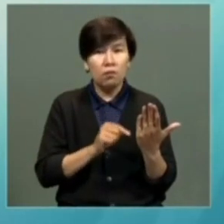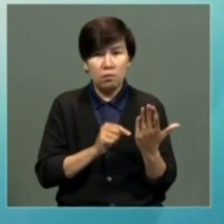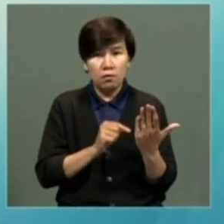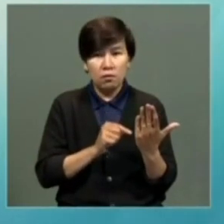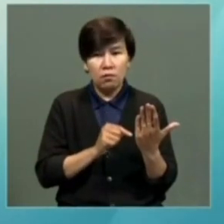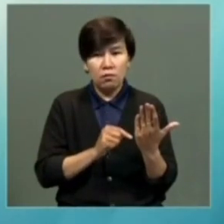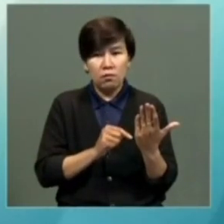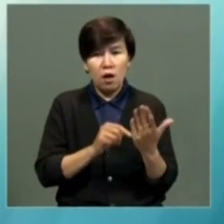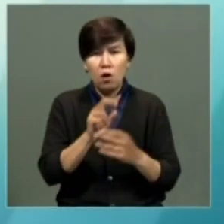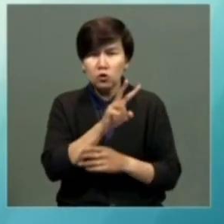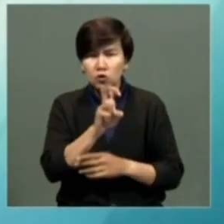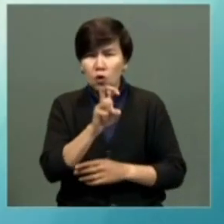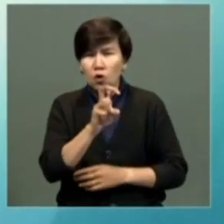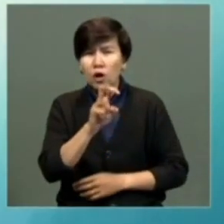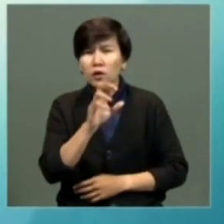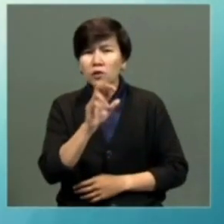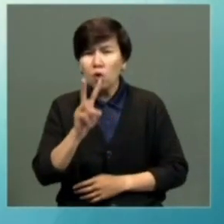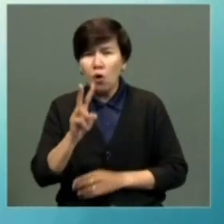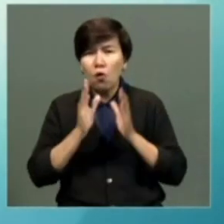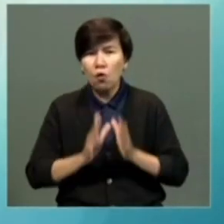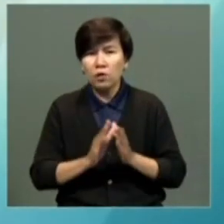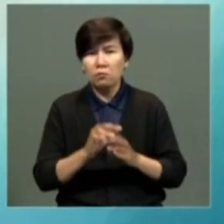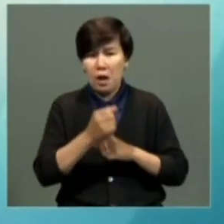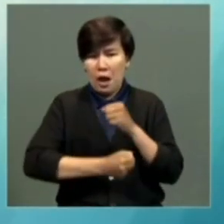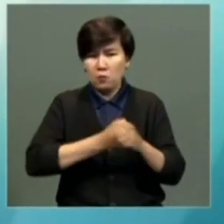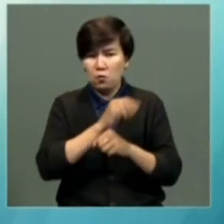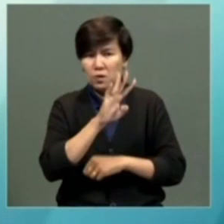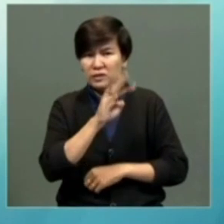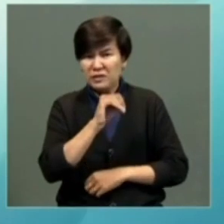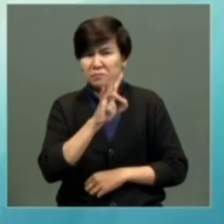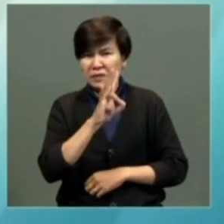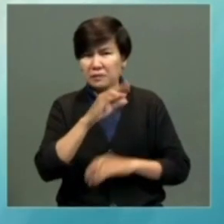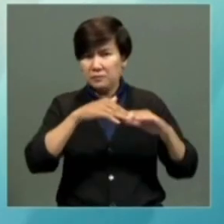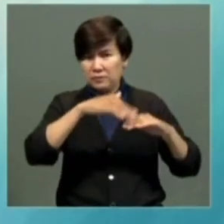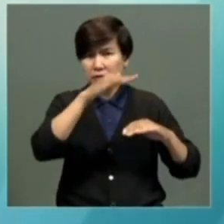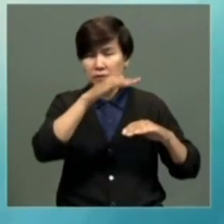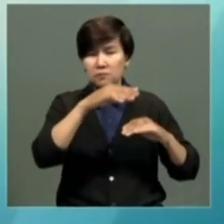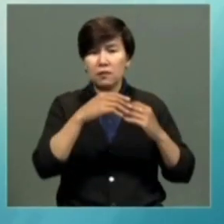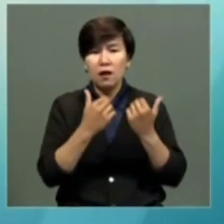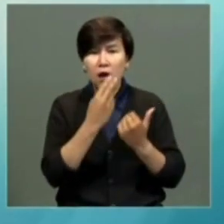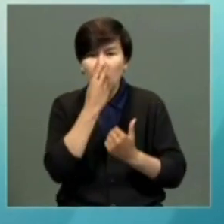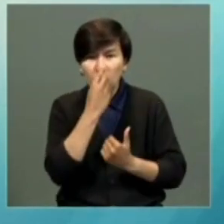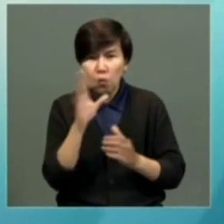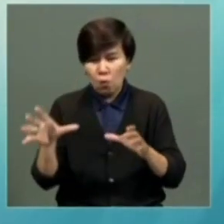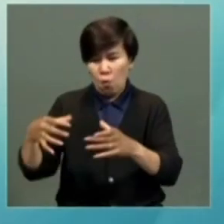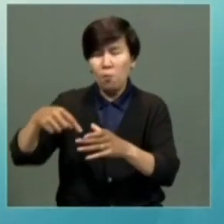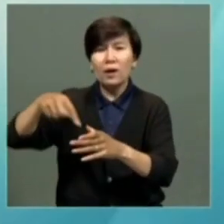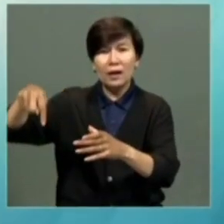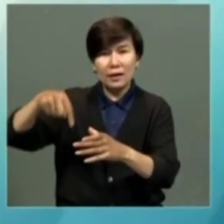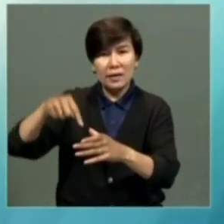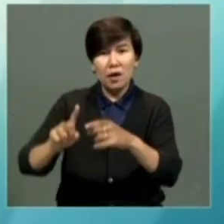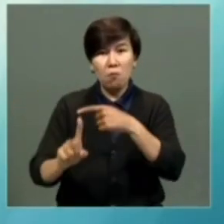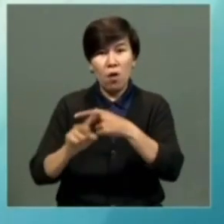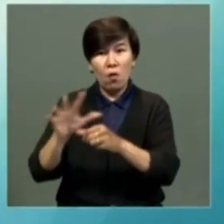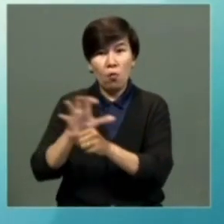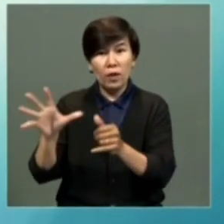นี่อายุเฉลี่ยประมาณสัก47ปีนะครับเพราะฉะนั้นตรงนี้จะเห็นภาพของคนที่เราเคยนำเส